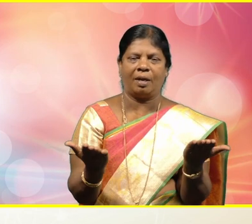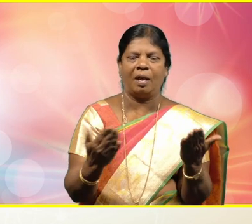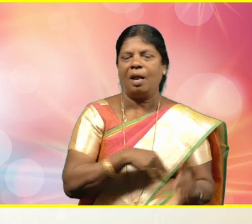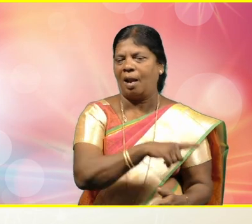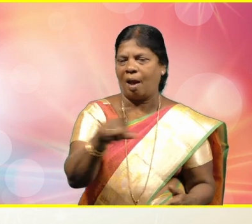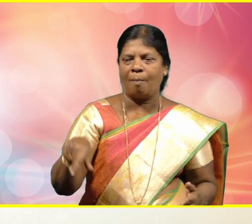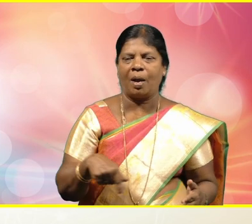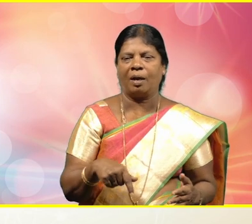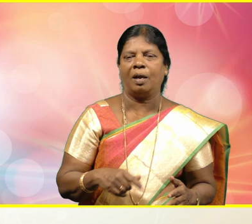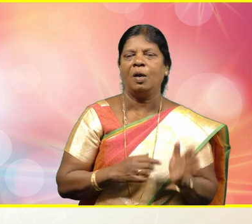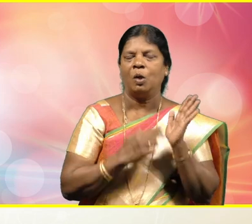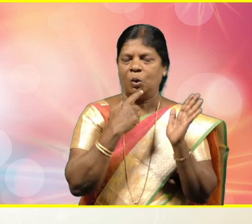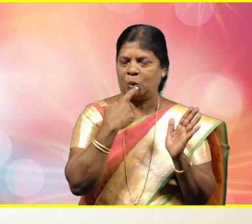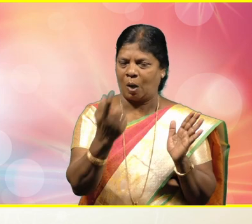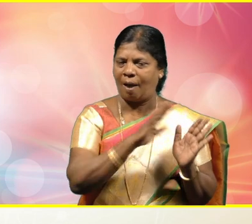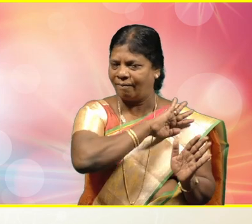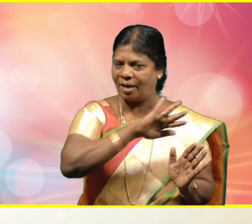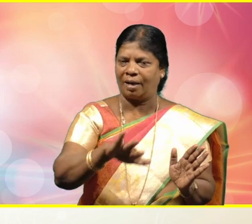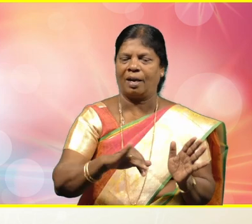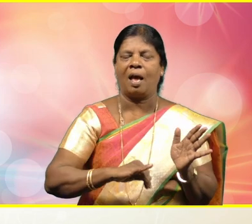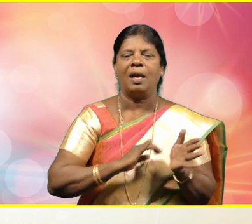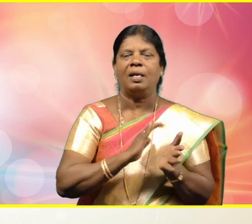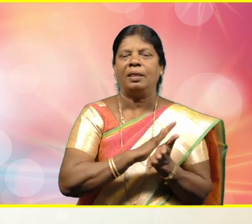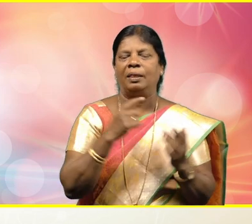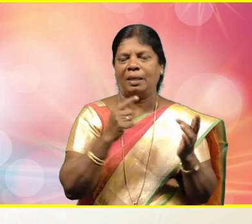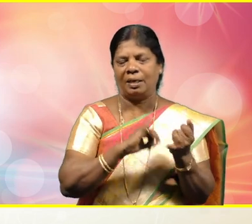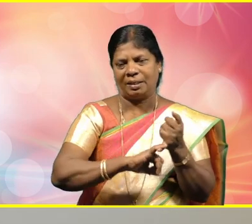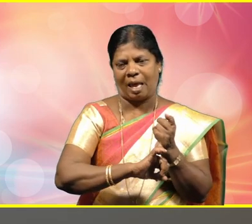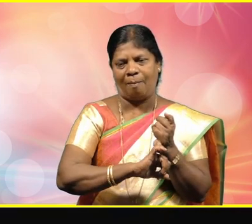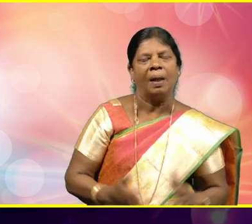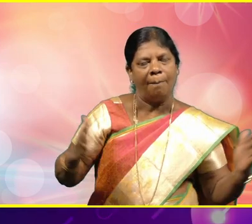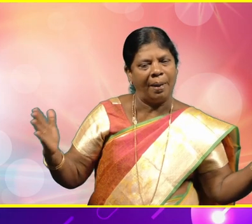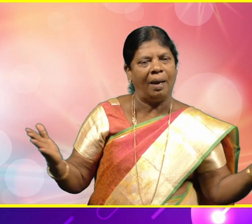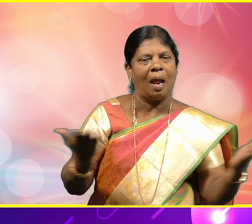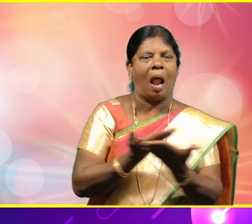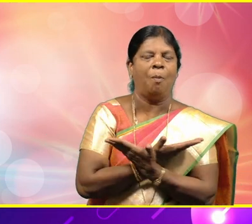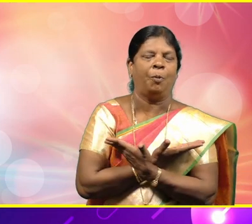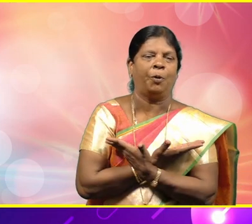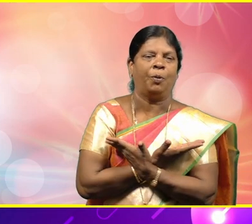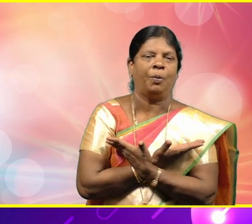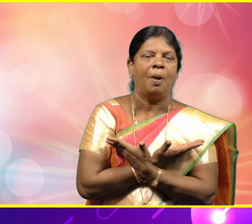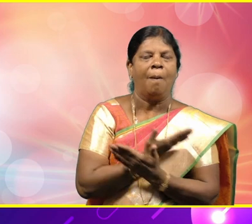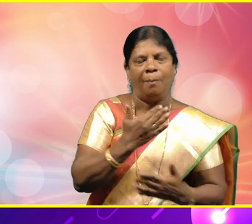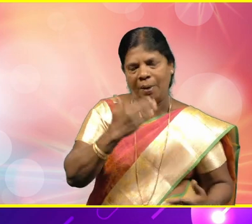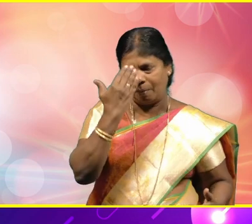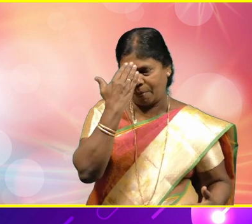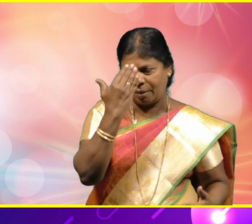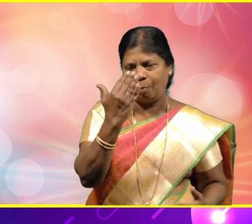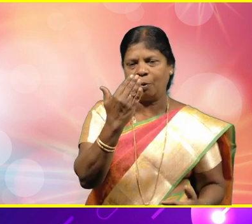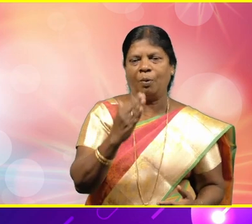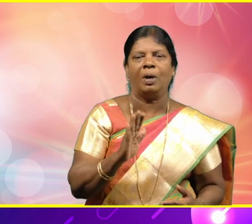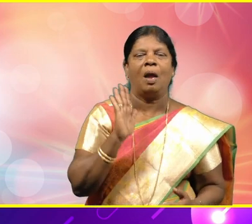வேதாகமத்திலிருந்து நமக்கு அறிமுகப்படுத்த வருகிறார் திரு சைமன் அவர்கள். பேரன்புக்கும்